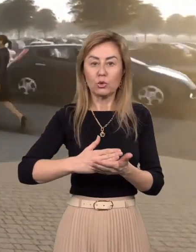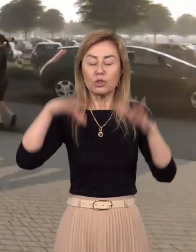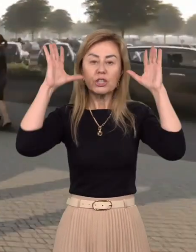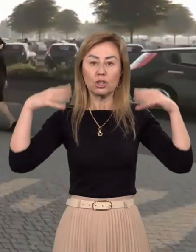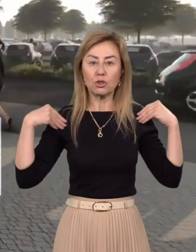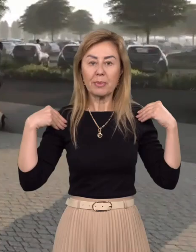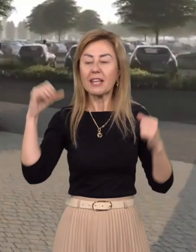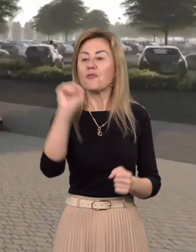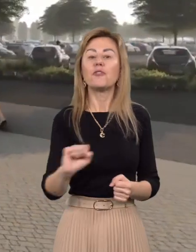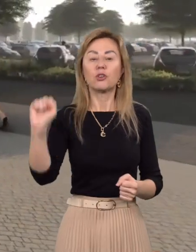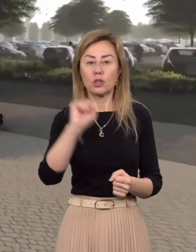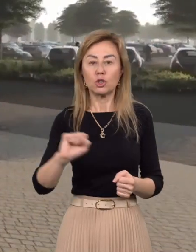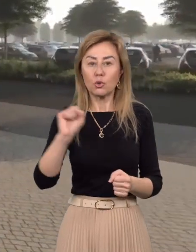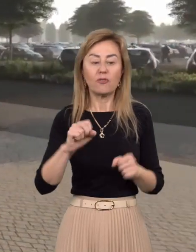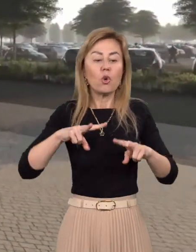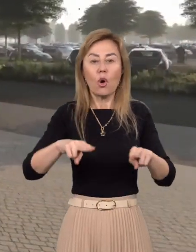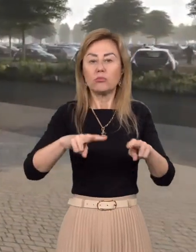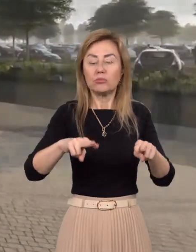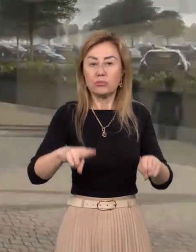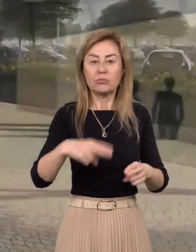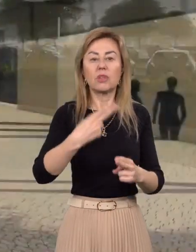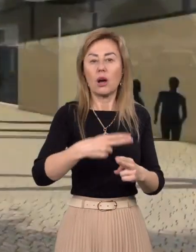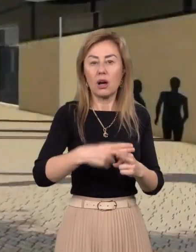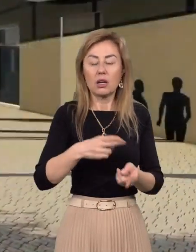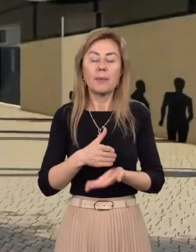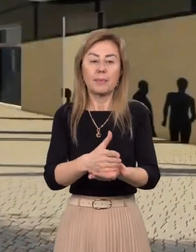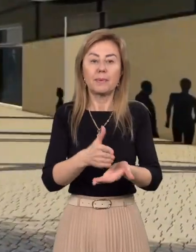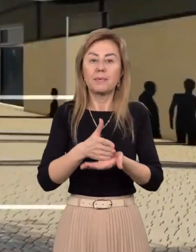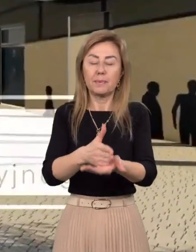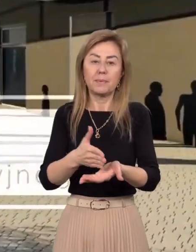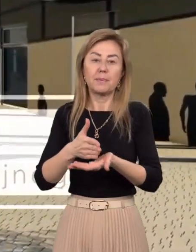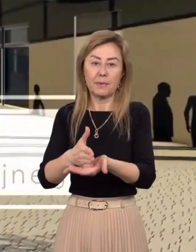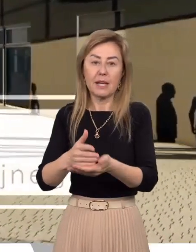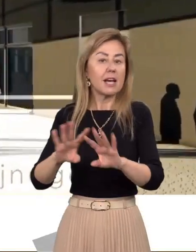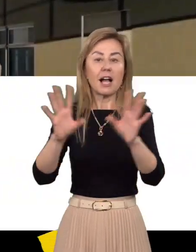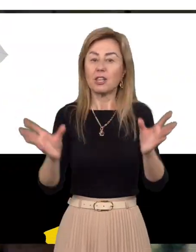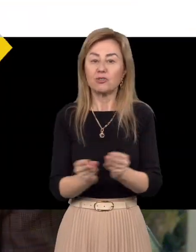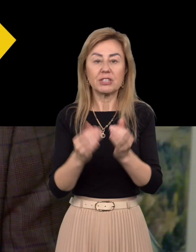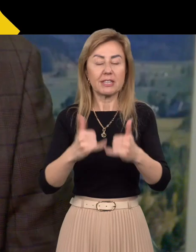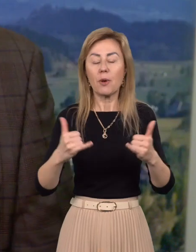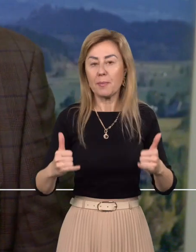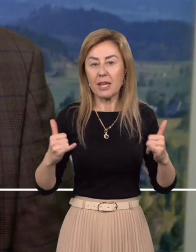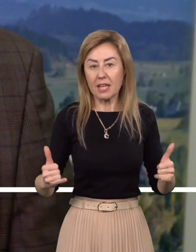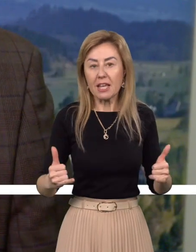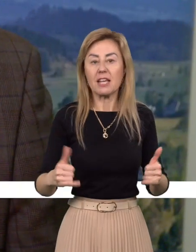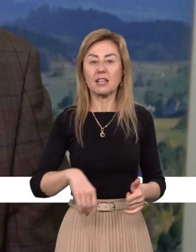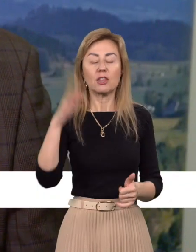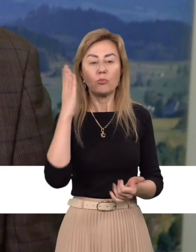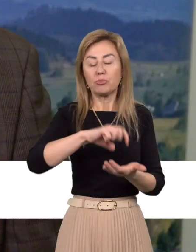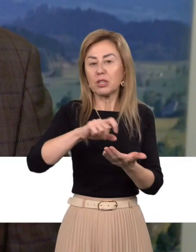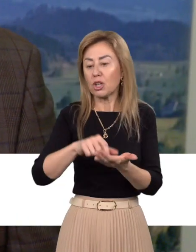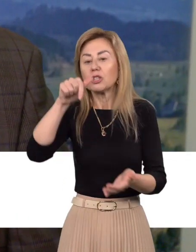Onkologiczny, szpital bardzo nowoczesny, który służyć będzie również mieszkańcom Kotliny Jeleniogórskiej, mieszkańcom